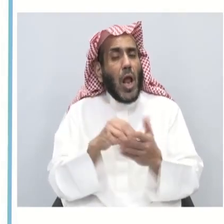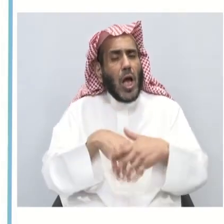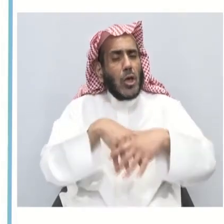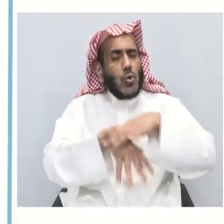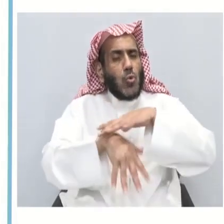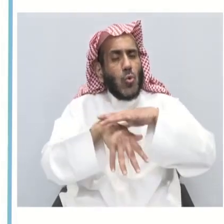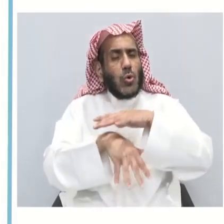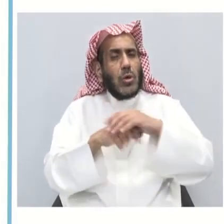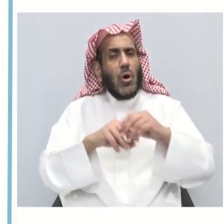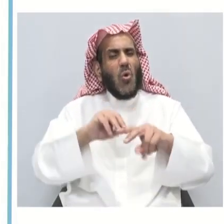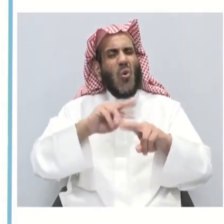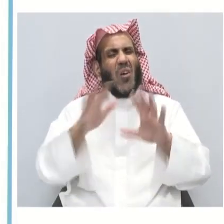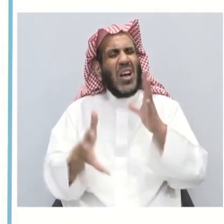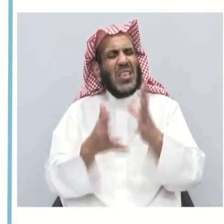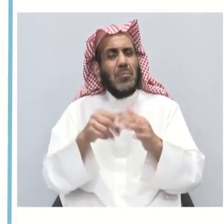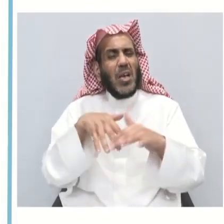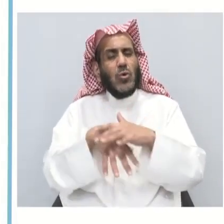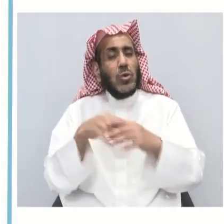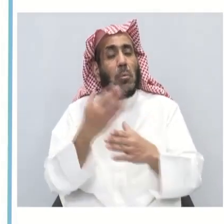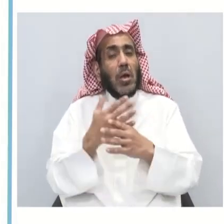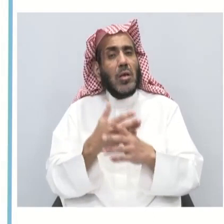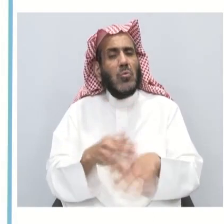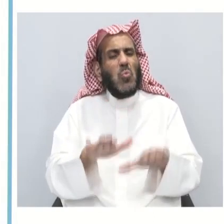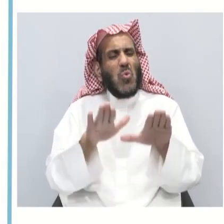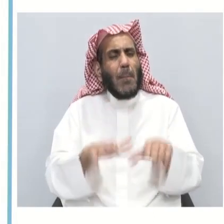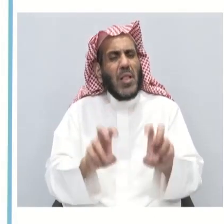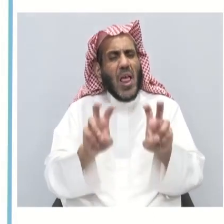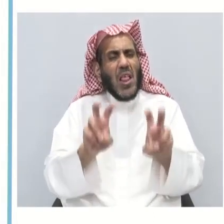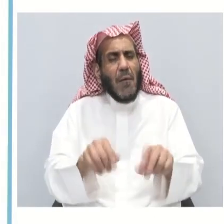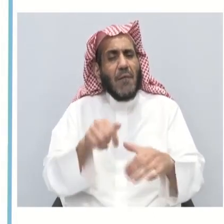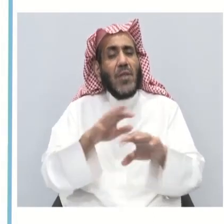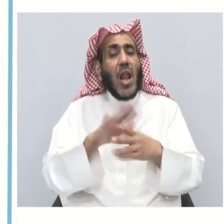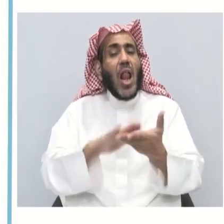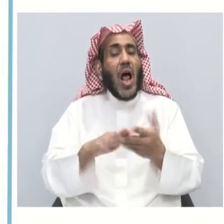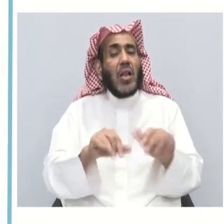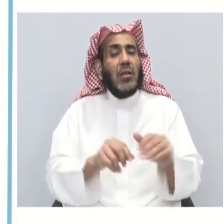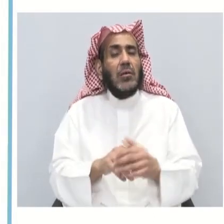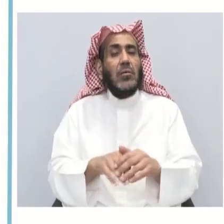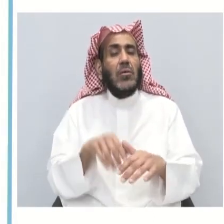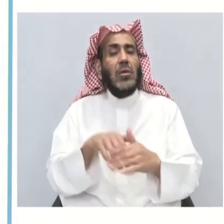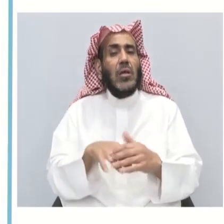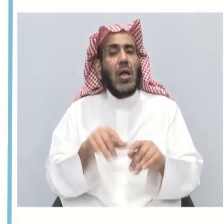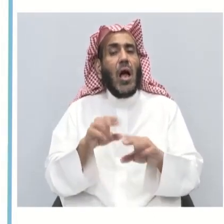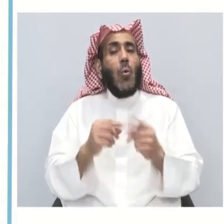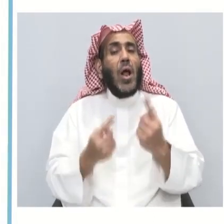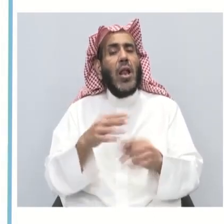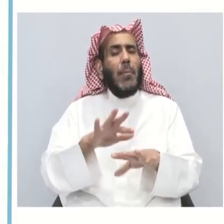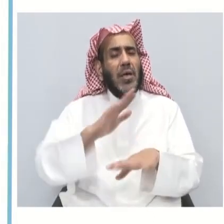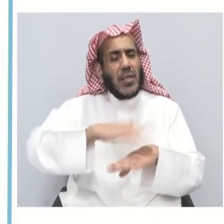جذور أو أشباه جذور لكي تثبتها في الأرض أو تثبتها على نباتات